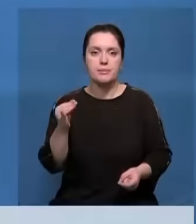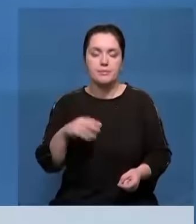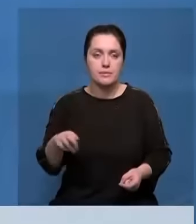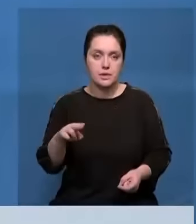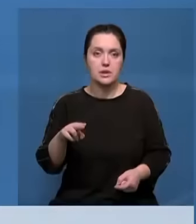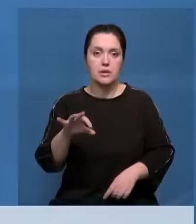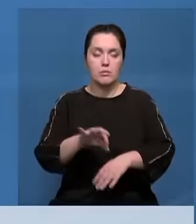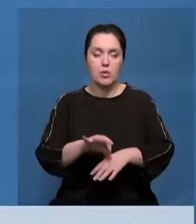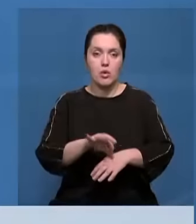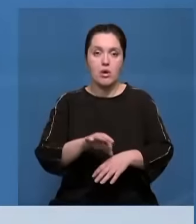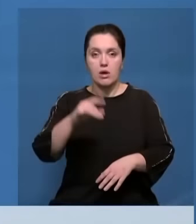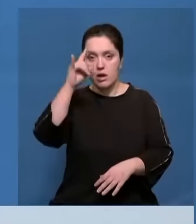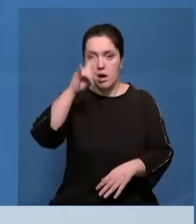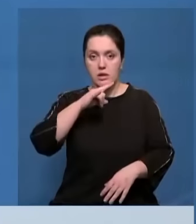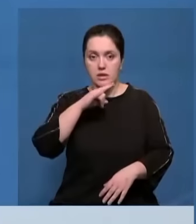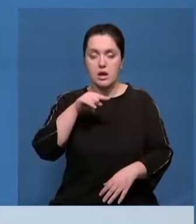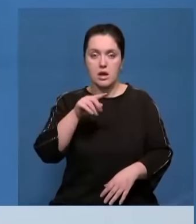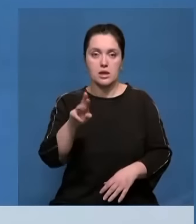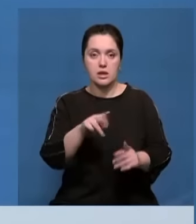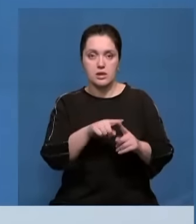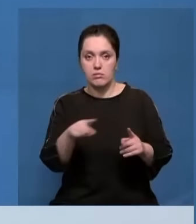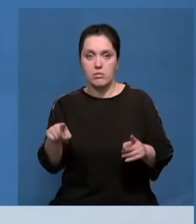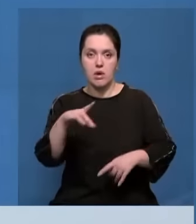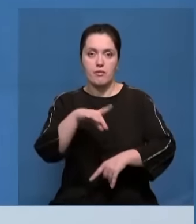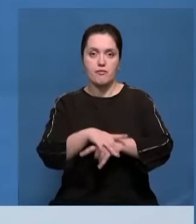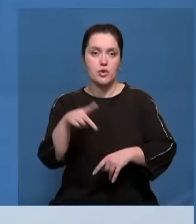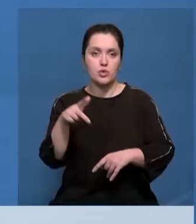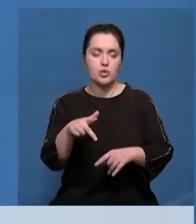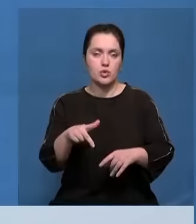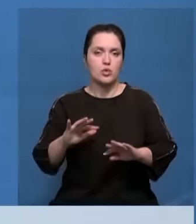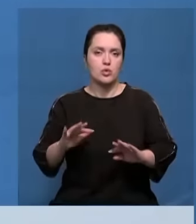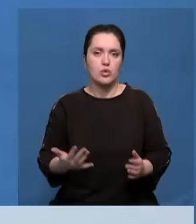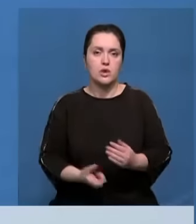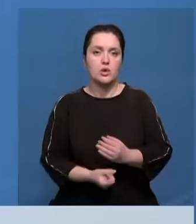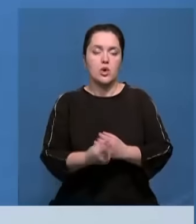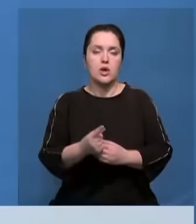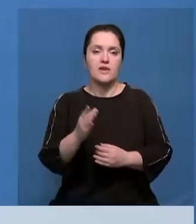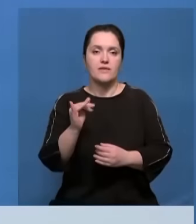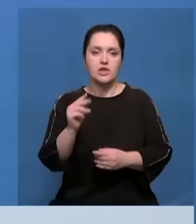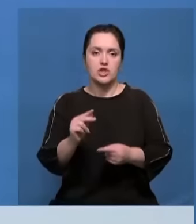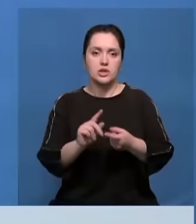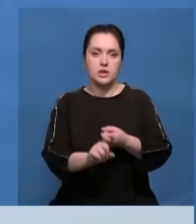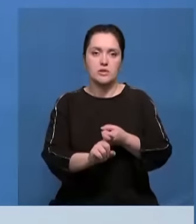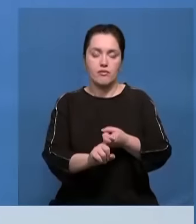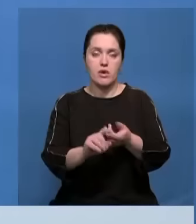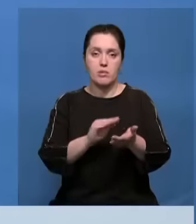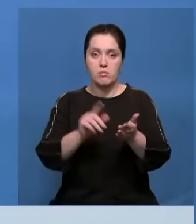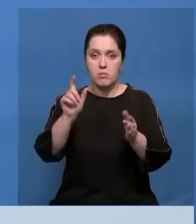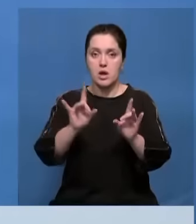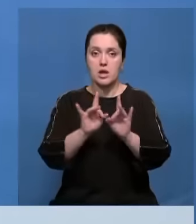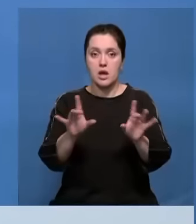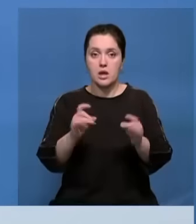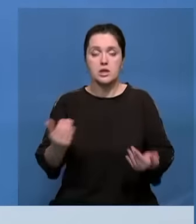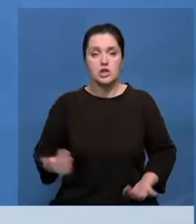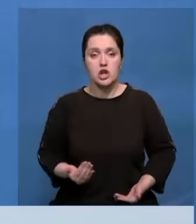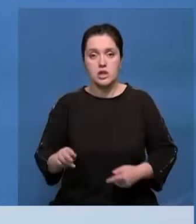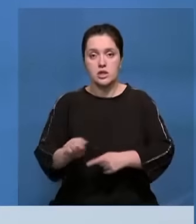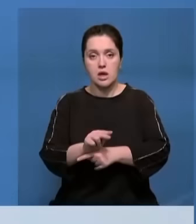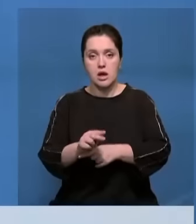начала этого года в Казахстане выявили больше 3000 новых случаев ВИЧ-инфекции. Гульнара Ерманова расскажет, как